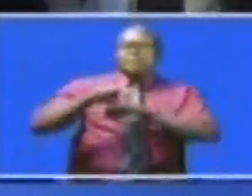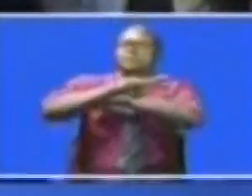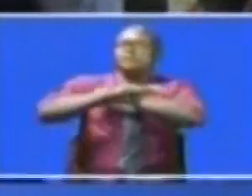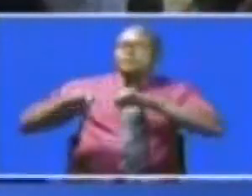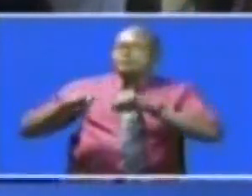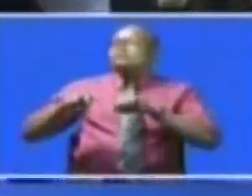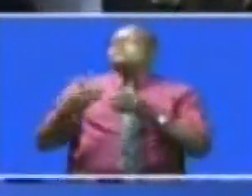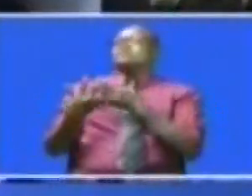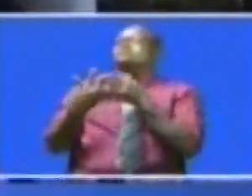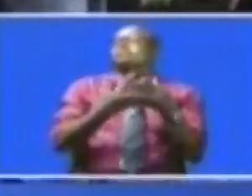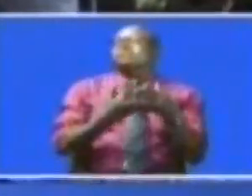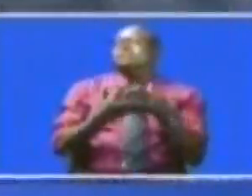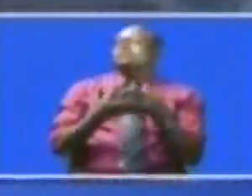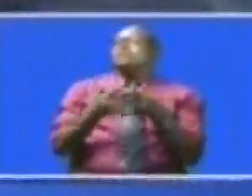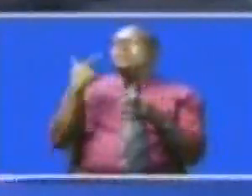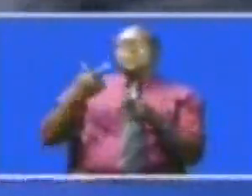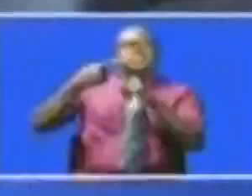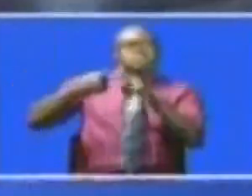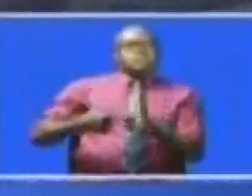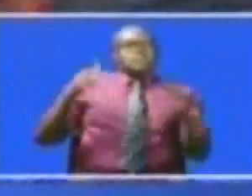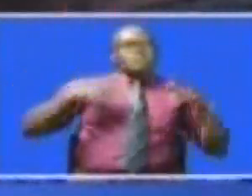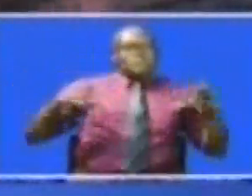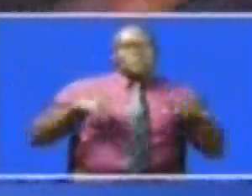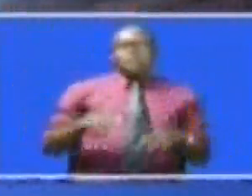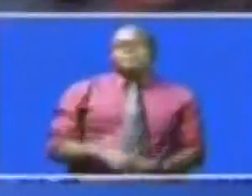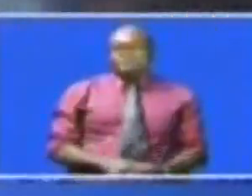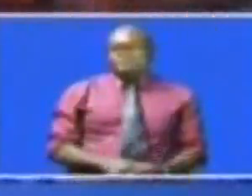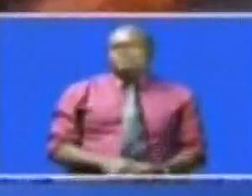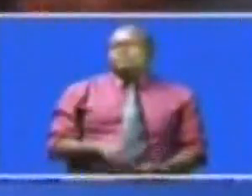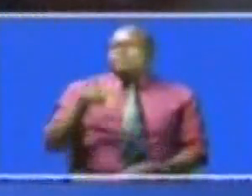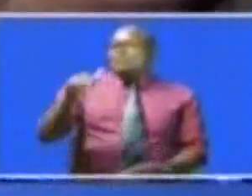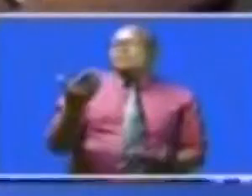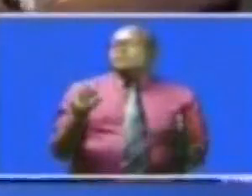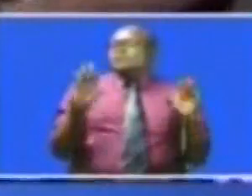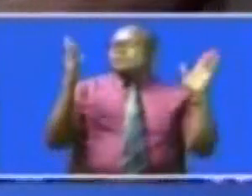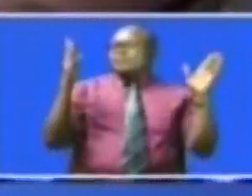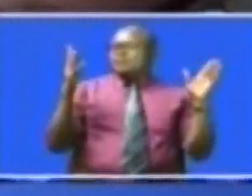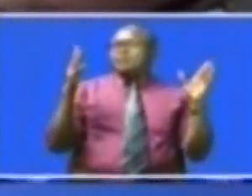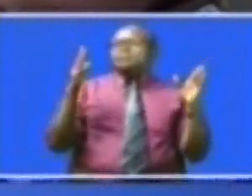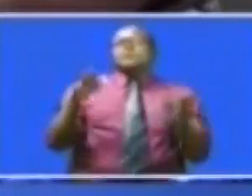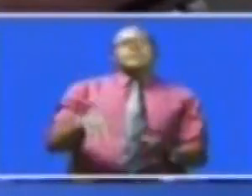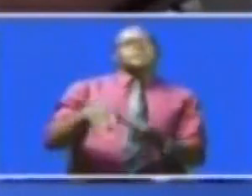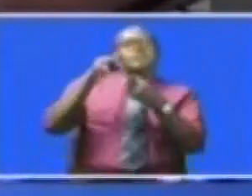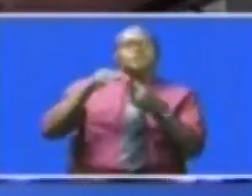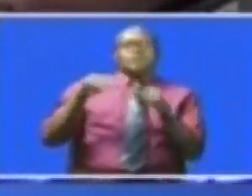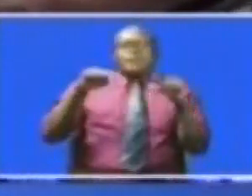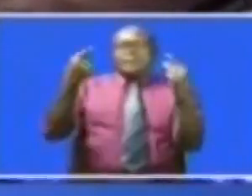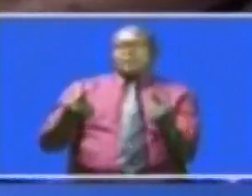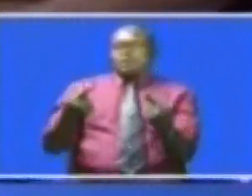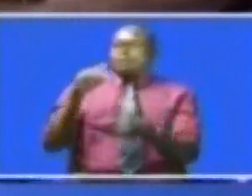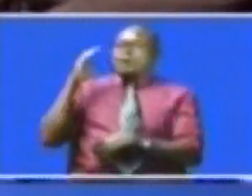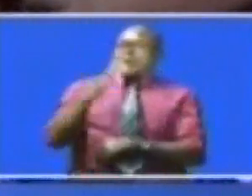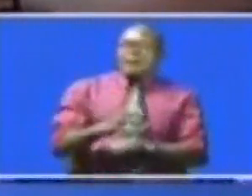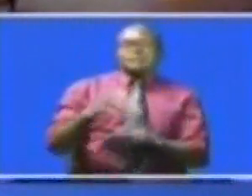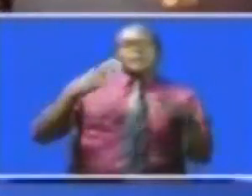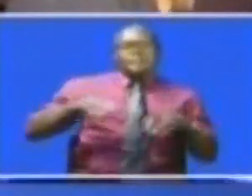mifugo wanaozima pumzi za watu. Tambiko hili ambalo ni maarufu ndani ya jamii hizo hutoa laana kwa watu